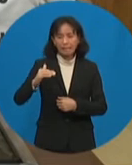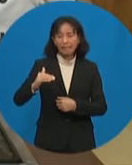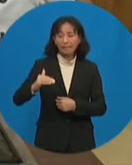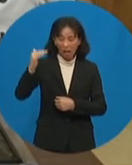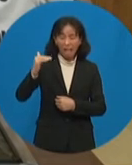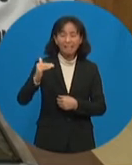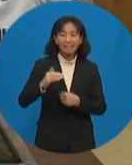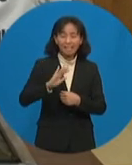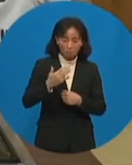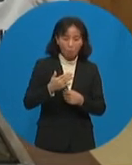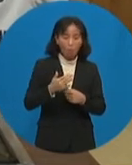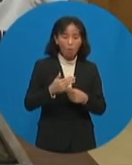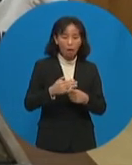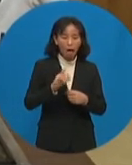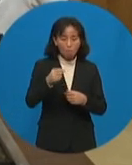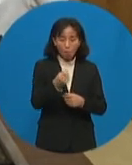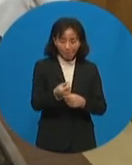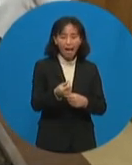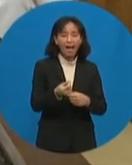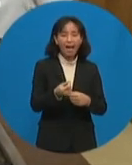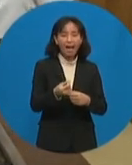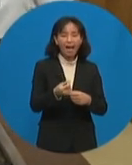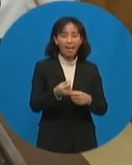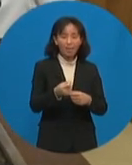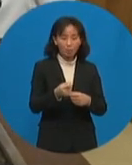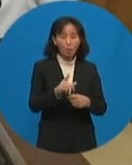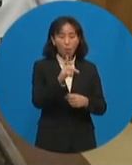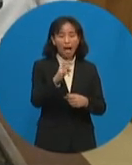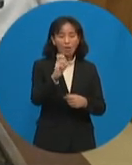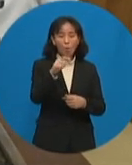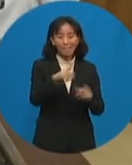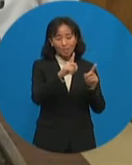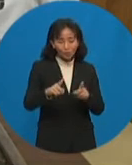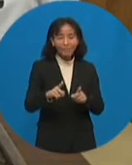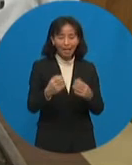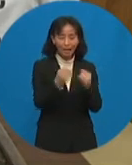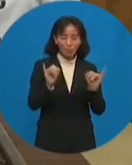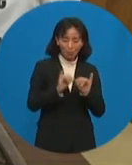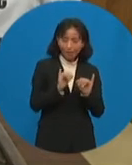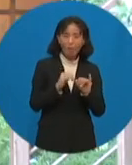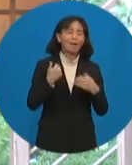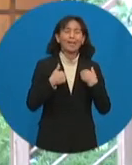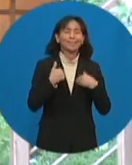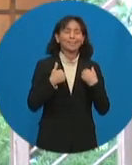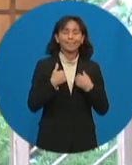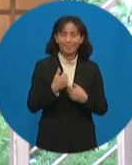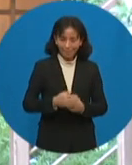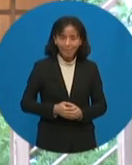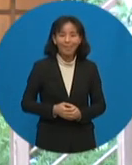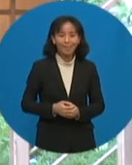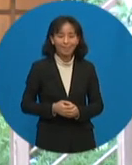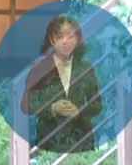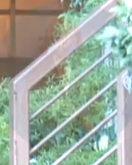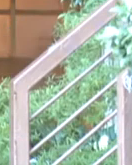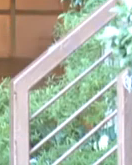罪悪感なしで食べられますよね。 本当女性の方に人気のメニューですね、やっぱり。 最後に湯川